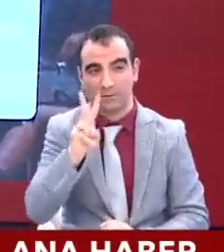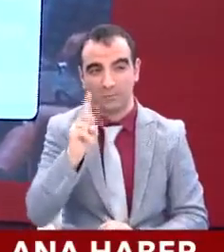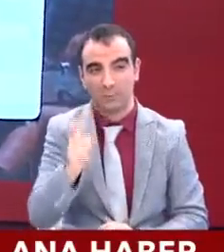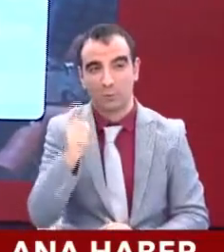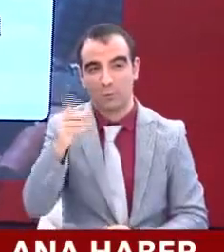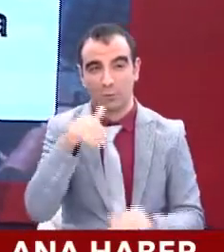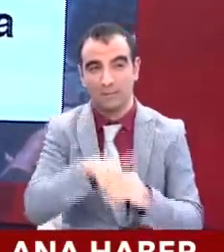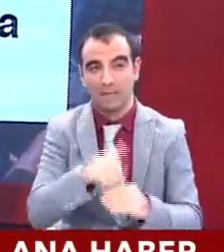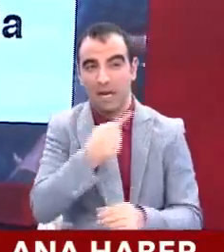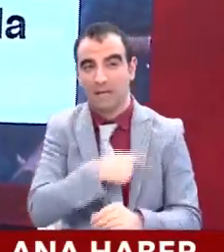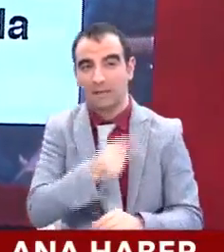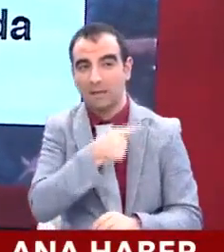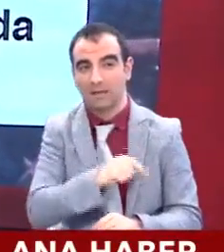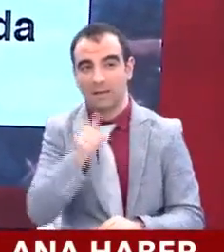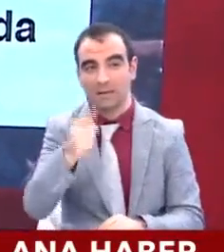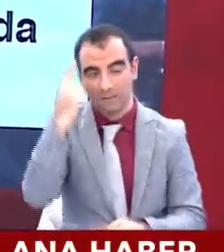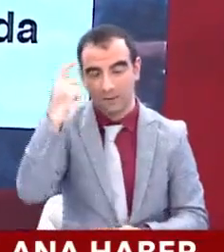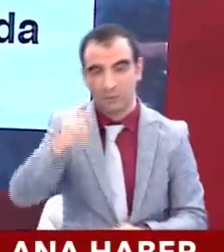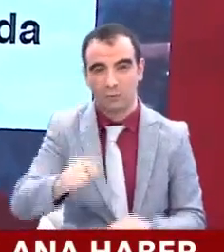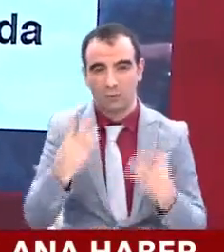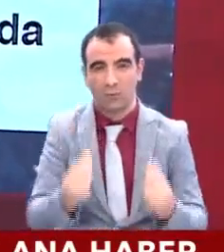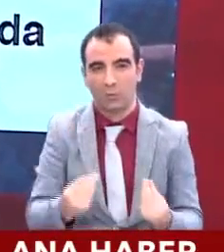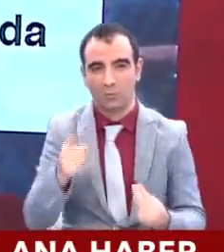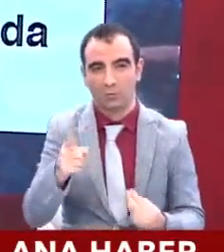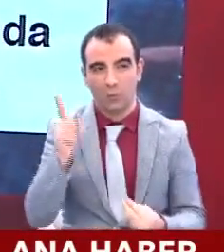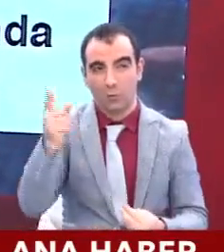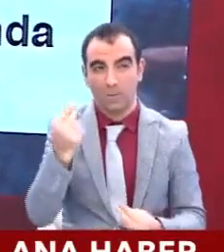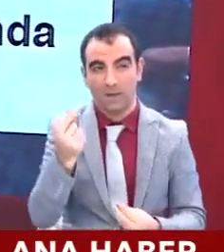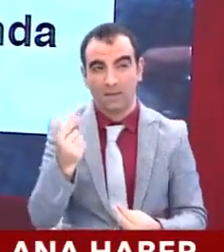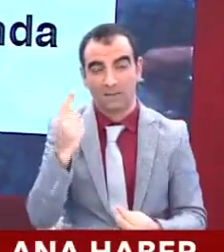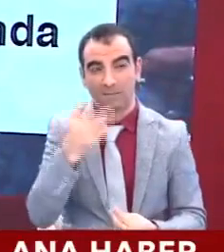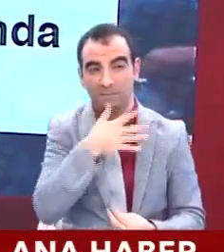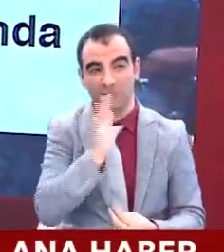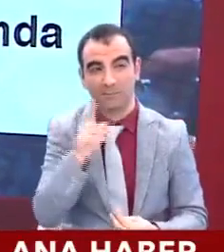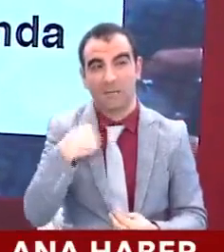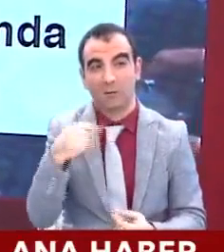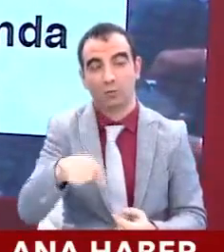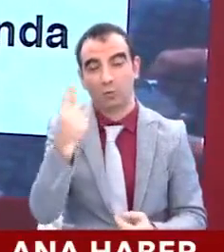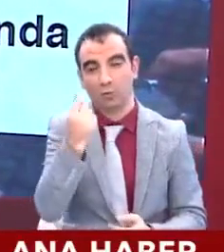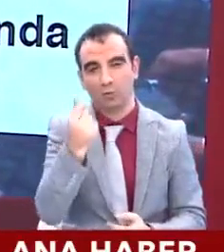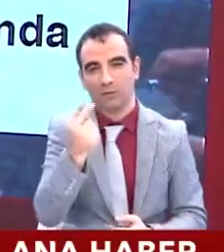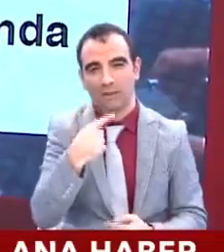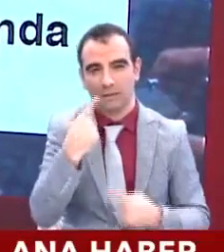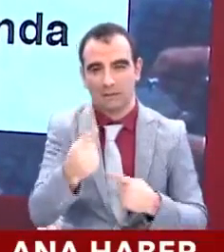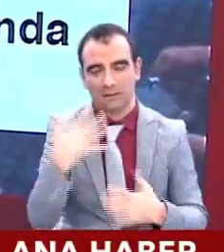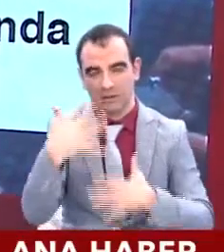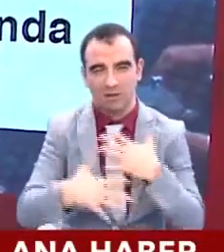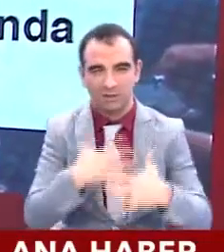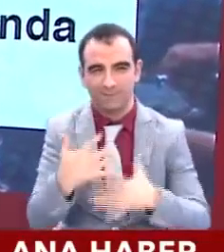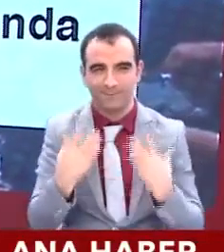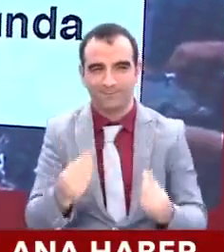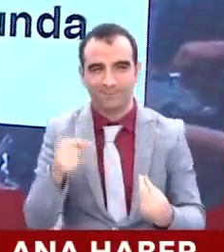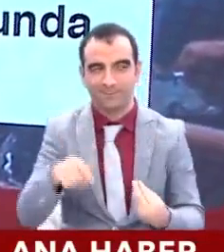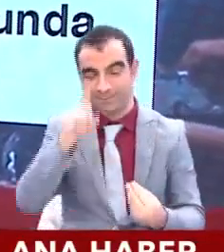milletvekilliği aday adaylığı başvurusu yapılmış o günkü ücretleri Hatırlamıyorum da ben bir anda ücretsiz burayı bir an karıştırdım ama bu